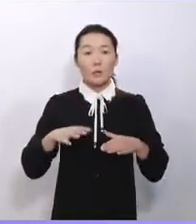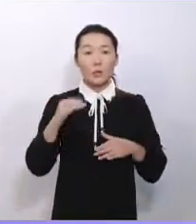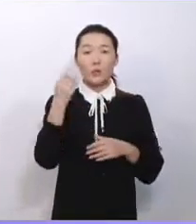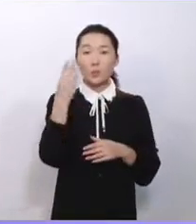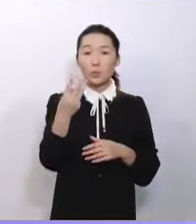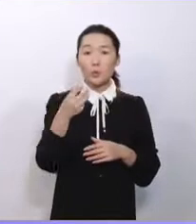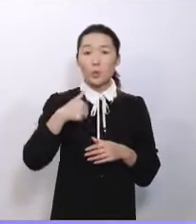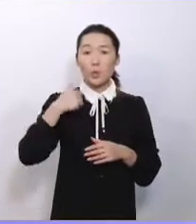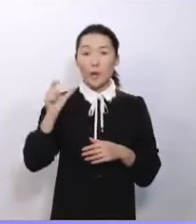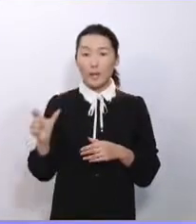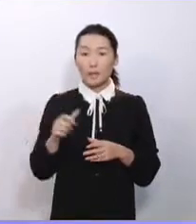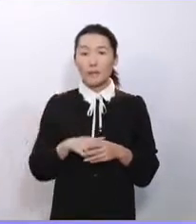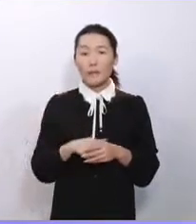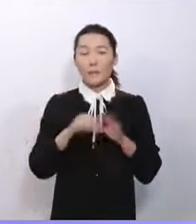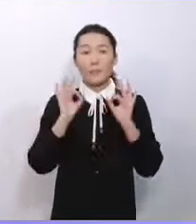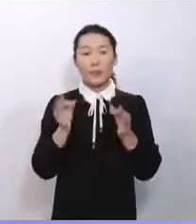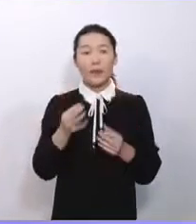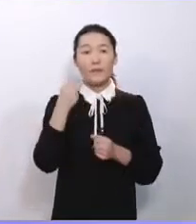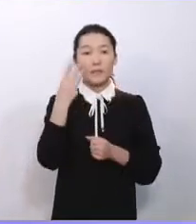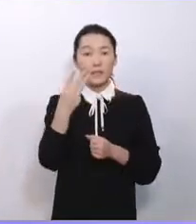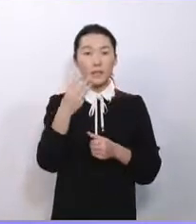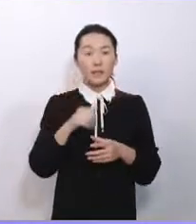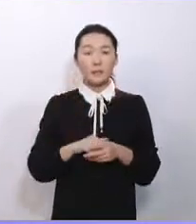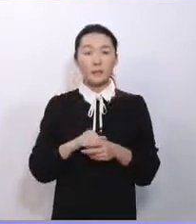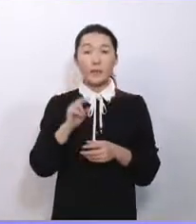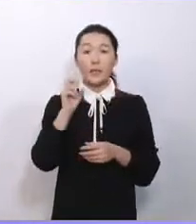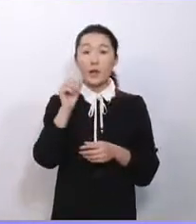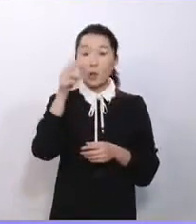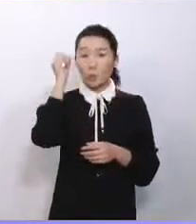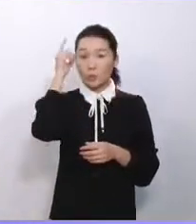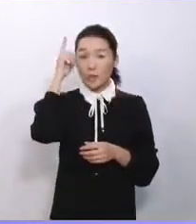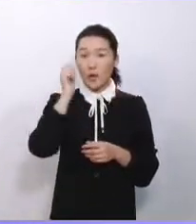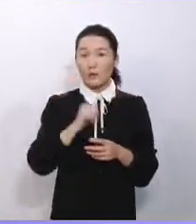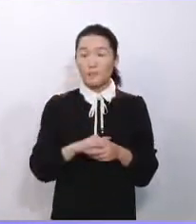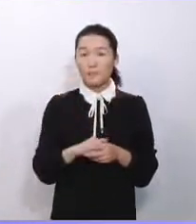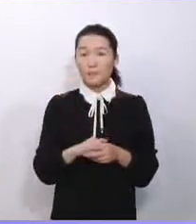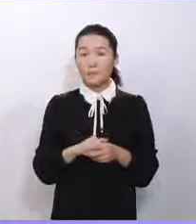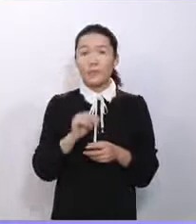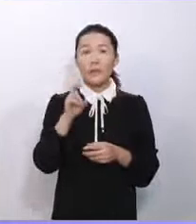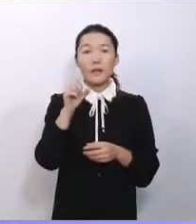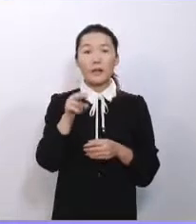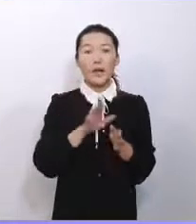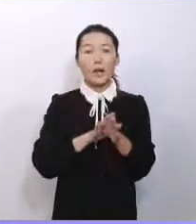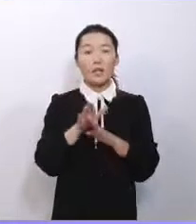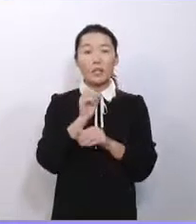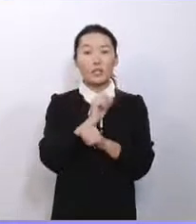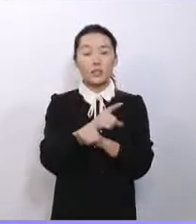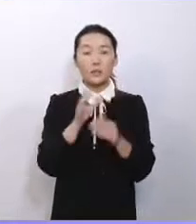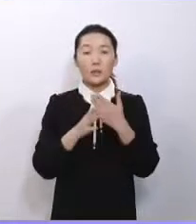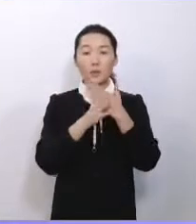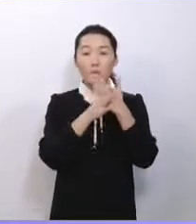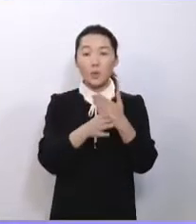богатырей? Правильно, три. Как узнали? Как решить задачу с